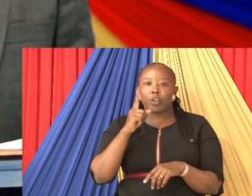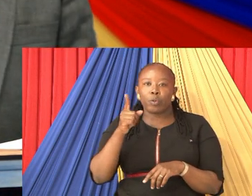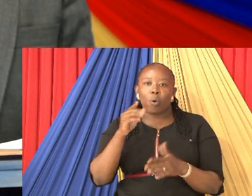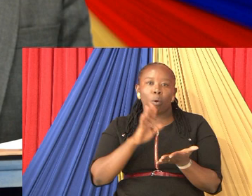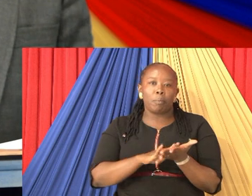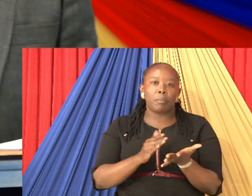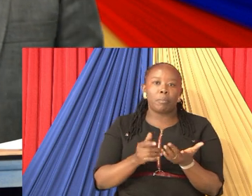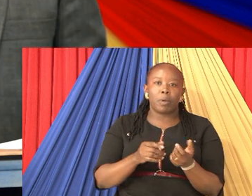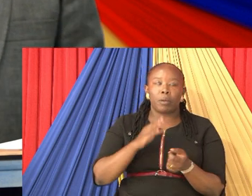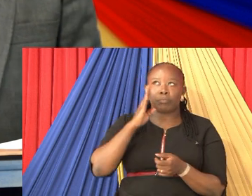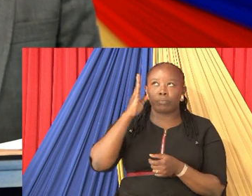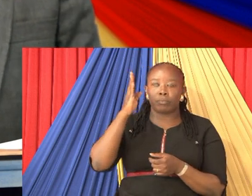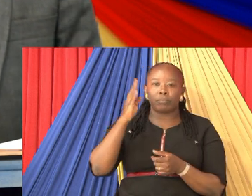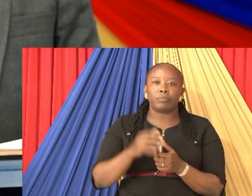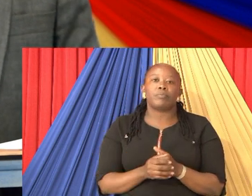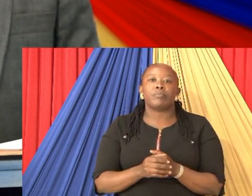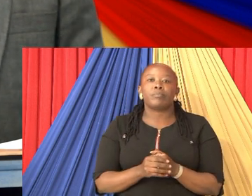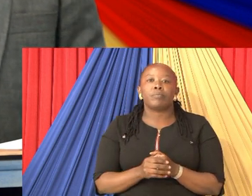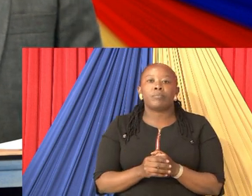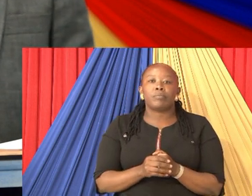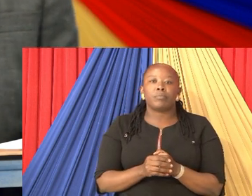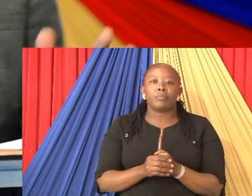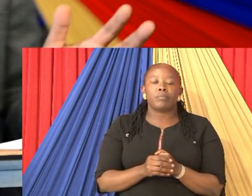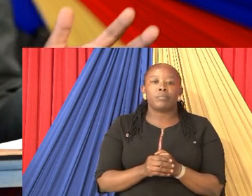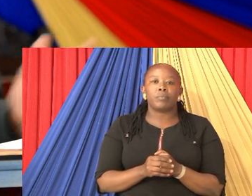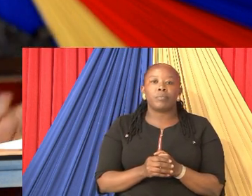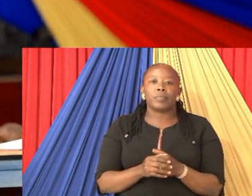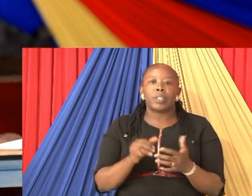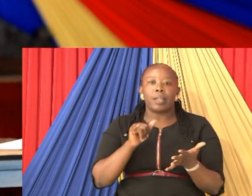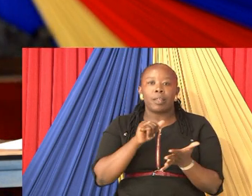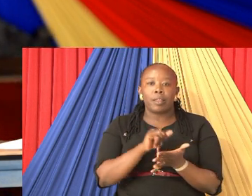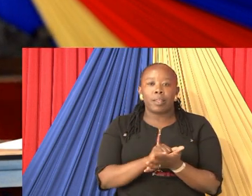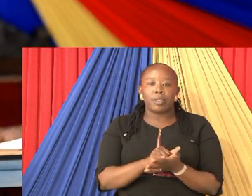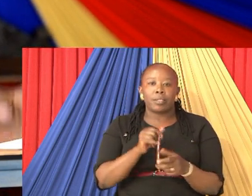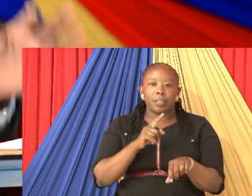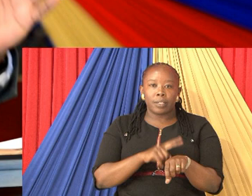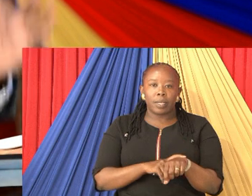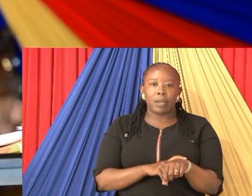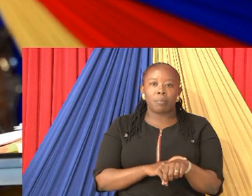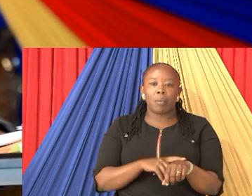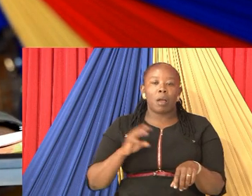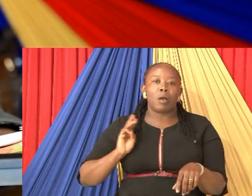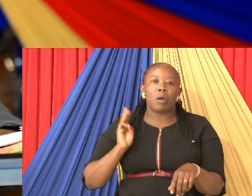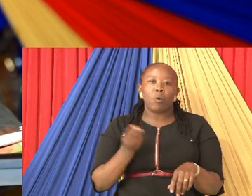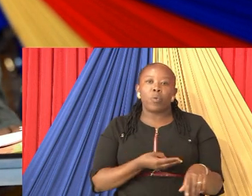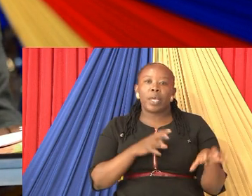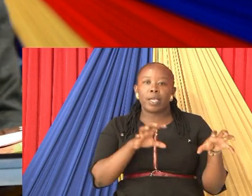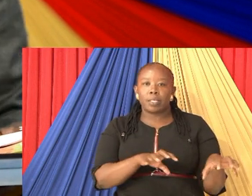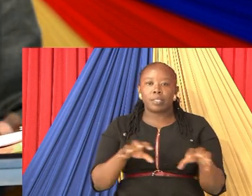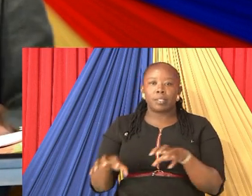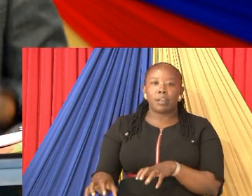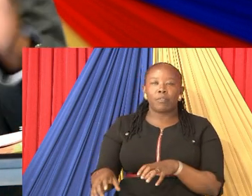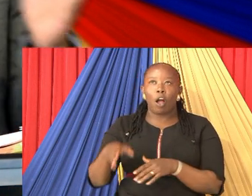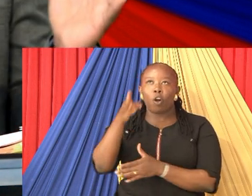give an offering of thanksgiving. Ili kwamba nasi katika siku ya mateso, Mungu